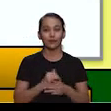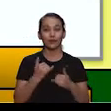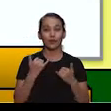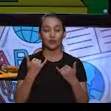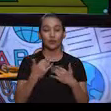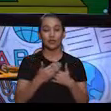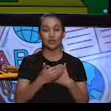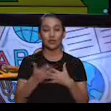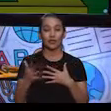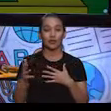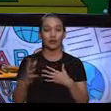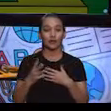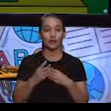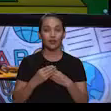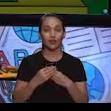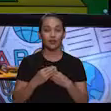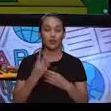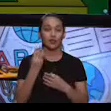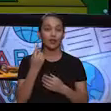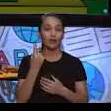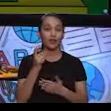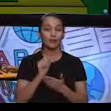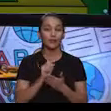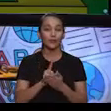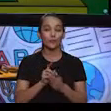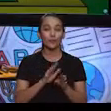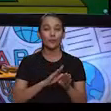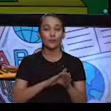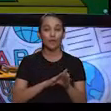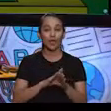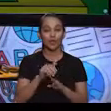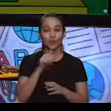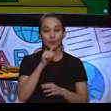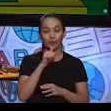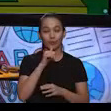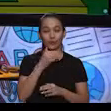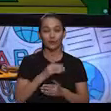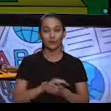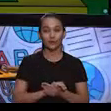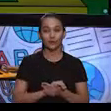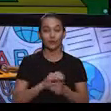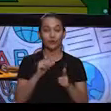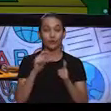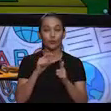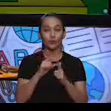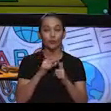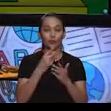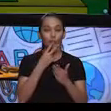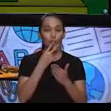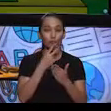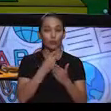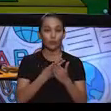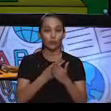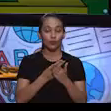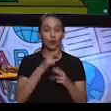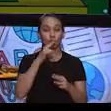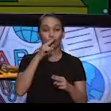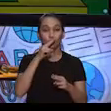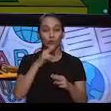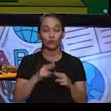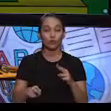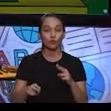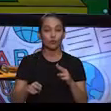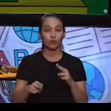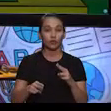sizlar bilan yana bir topshiriq bajaramiz. Berilgan so'zlarda tushib qoldirilgan